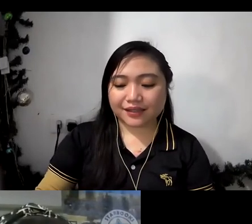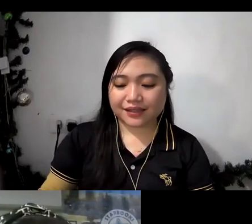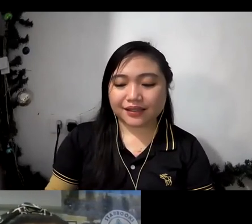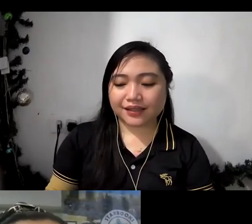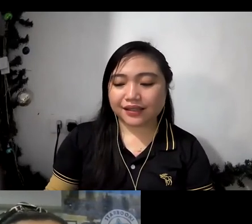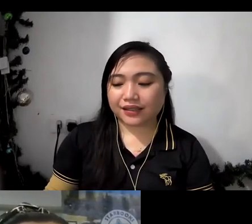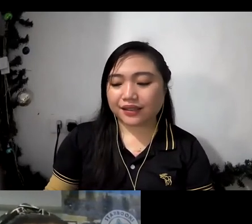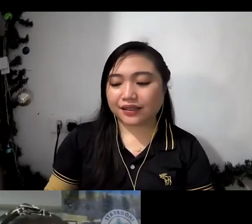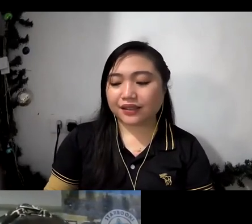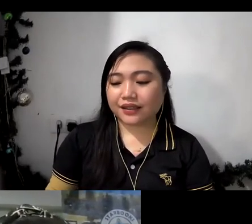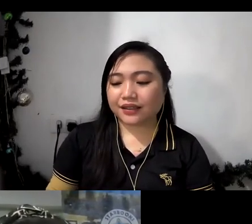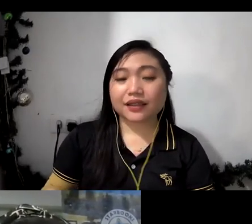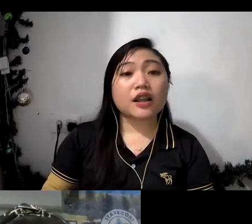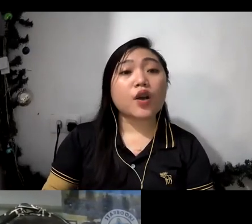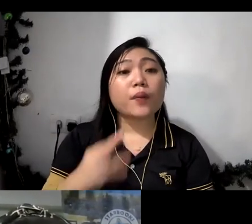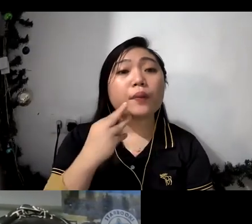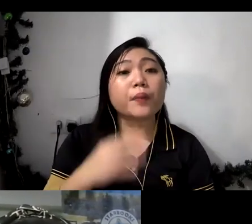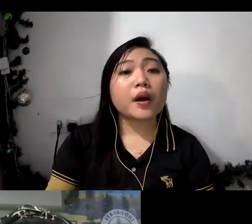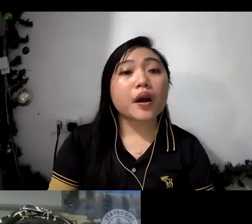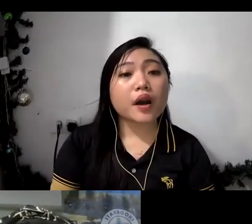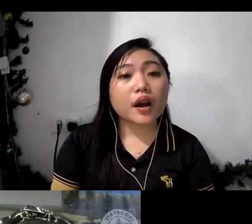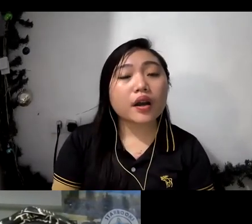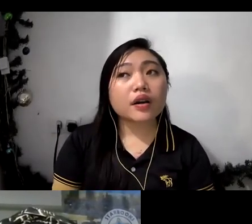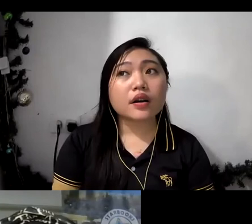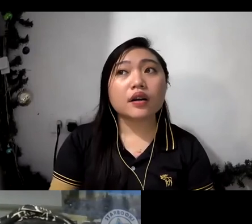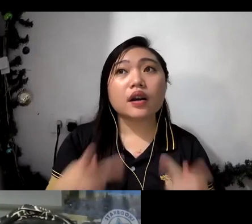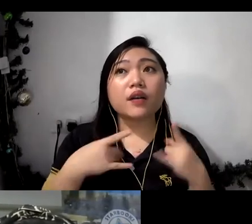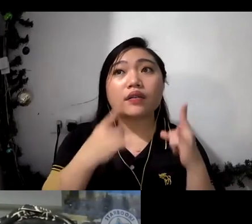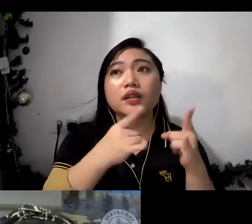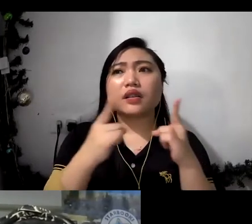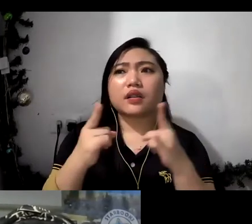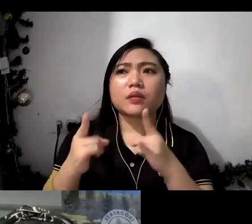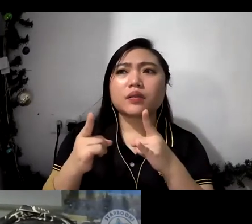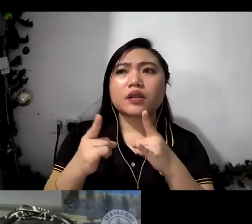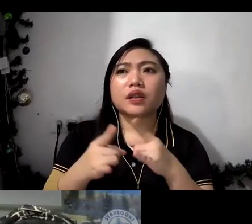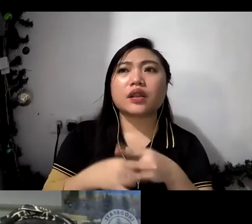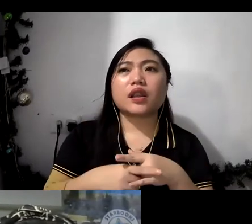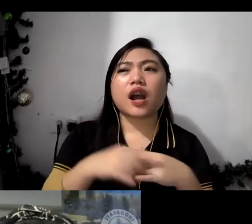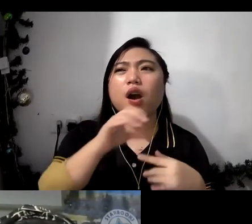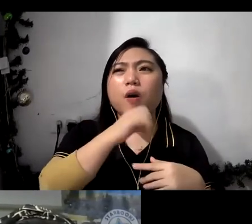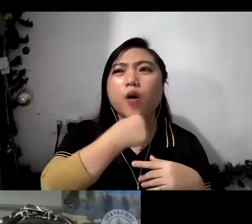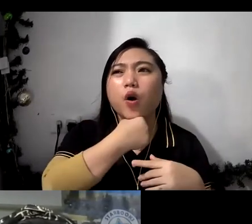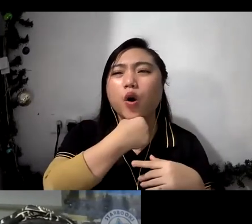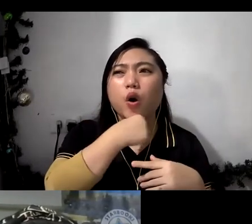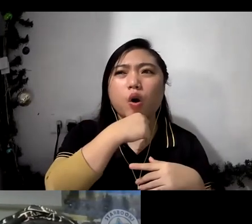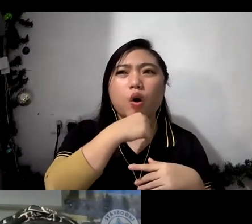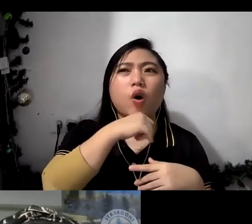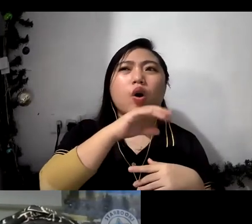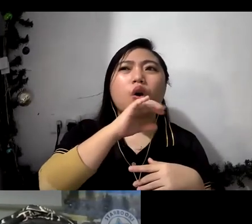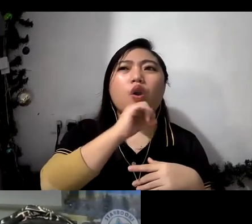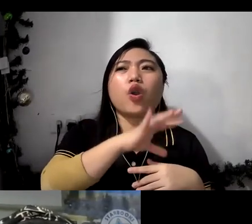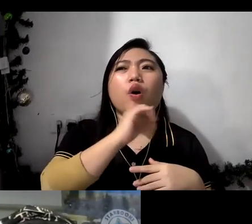dito, ma'am, kamakailan po ay may nabalitang nambuli na matandang babae sa isang member ng